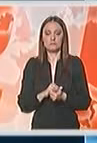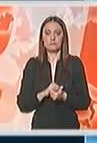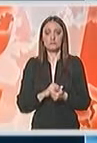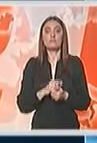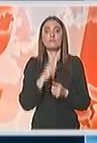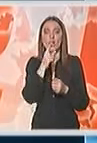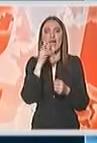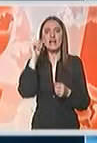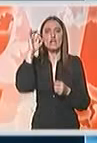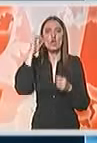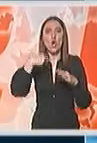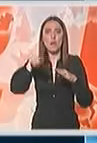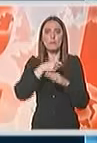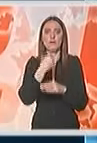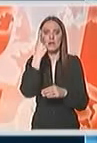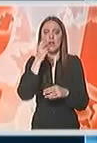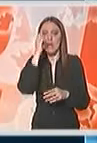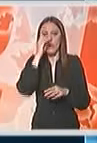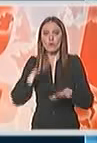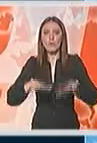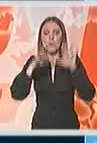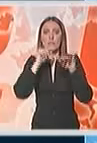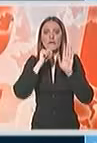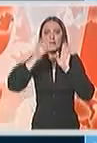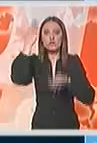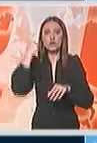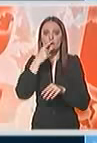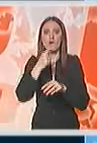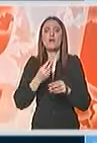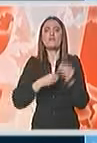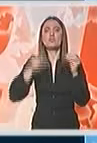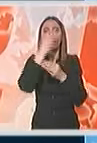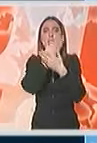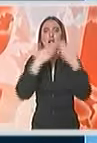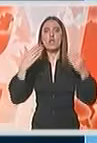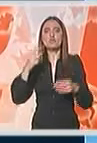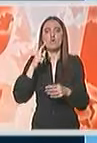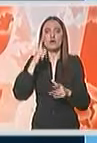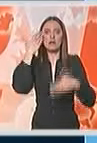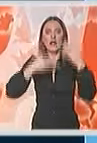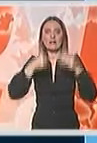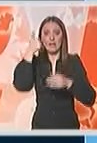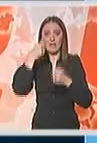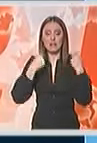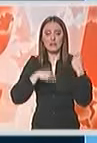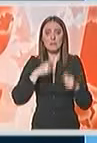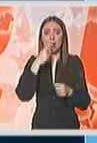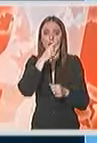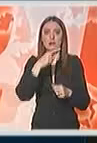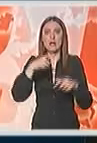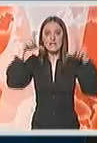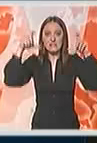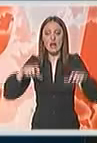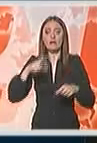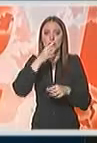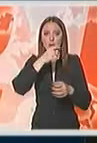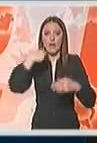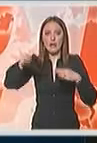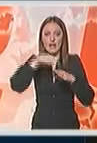Dok se Rio de Janeiro oporavlja od jedne od najgorih poplava u istoriji ovog višemilijonskog grada, jednom od simbola Brazila je Rio stadion u Marakana predstoji